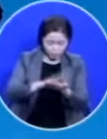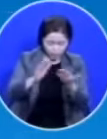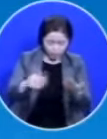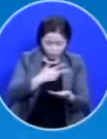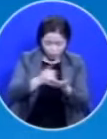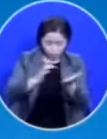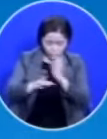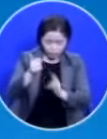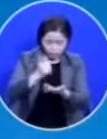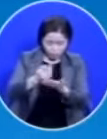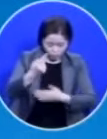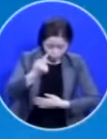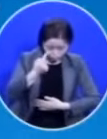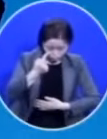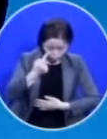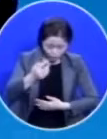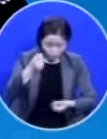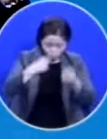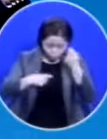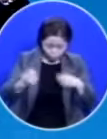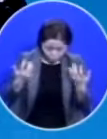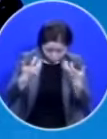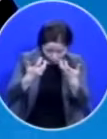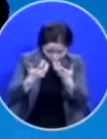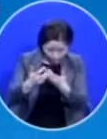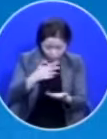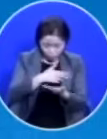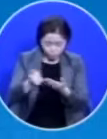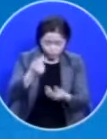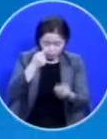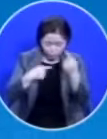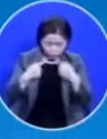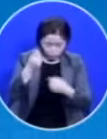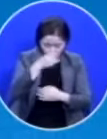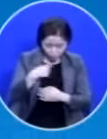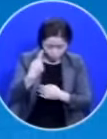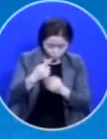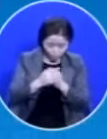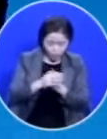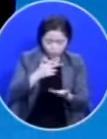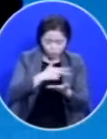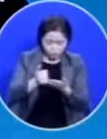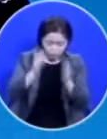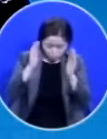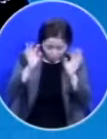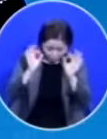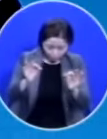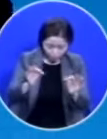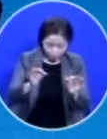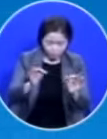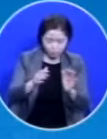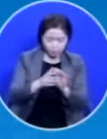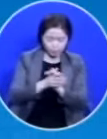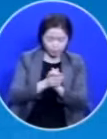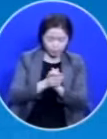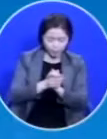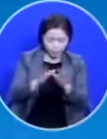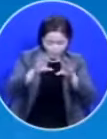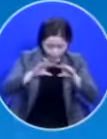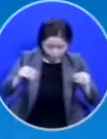예수님의 눈 눈물 가득하신 주님의 얼굴 주님 바라보며